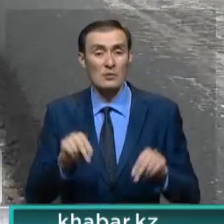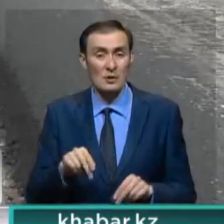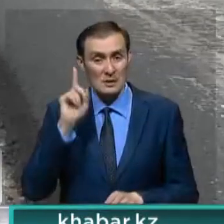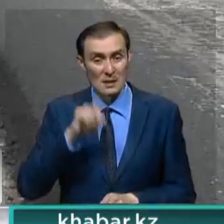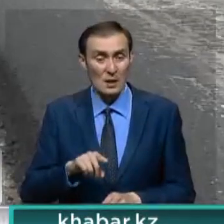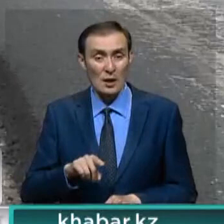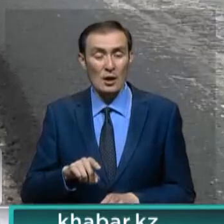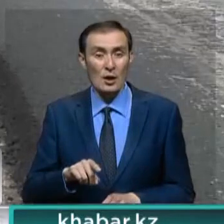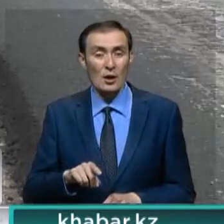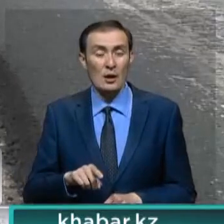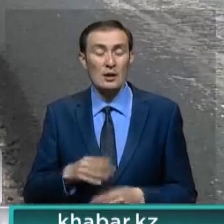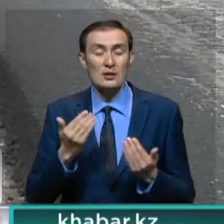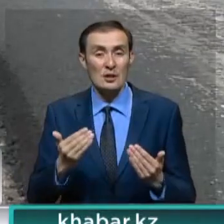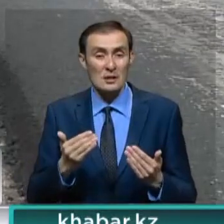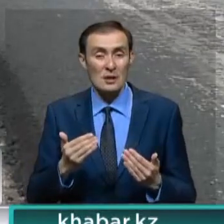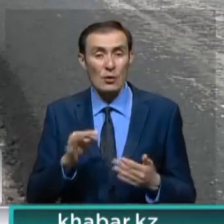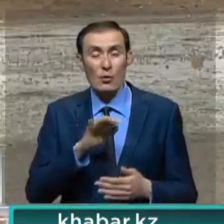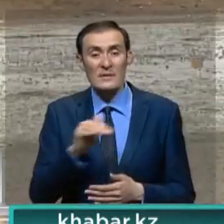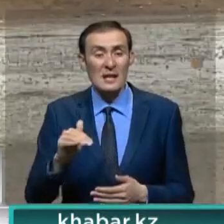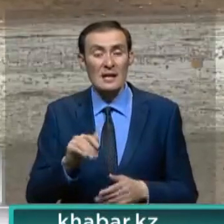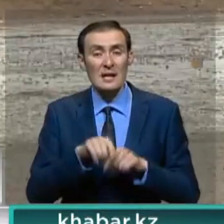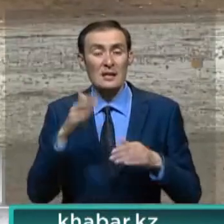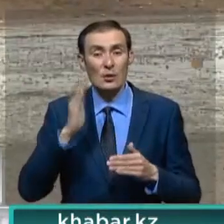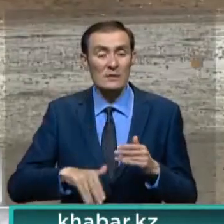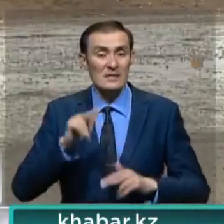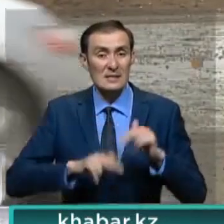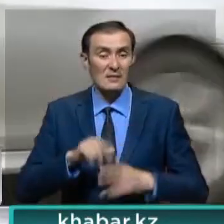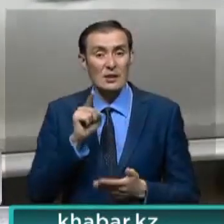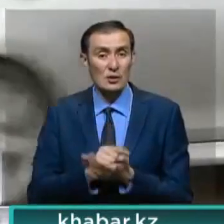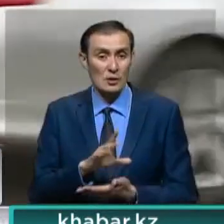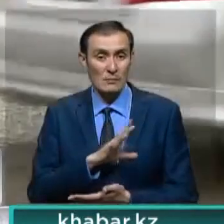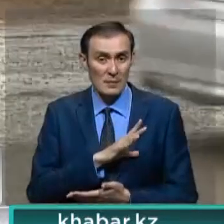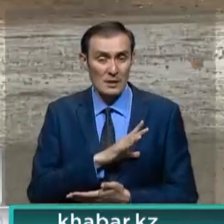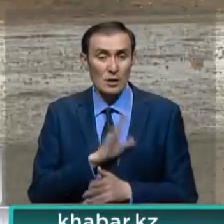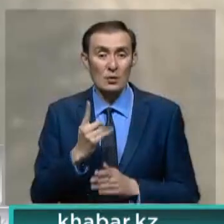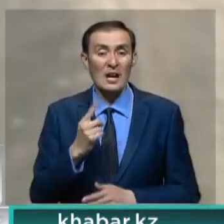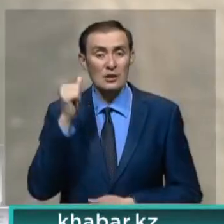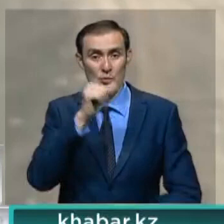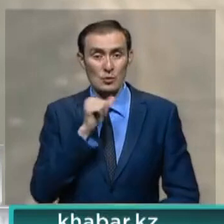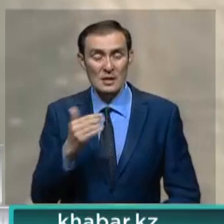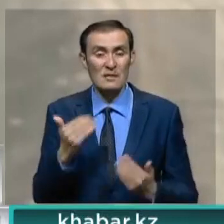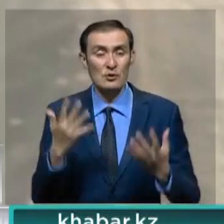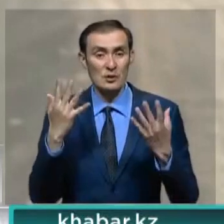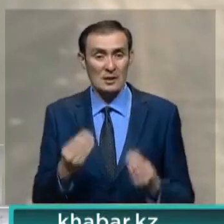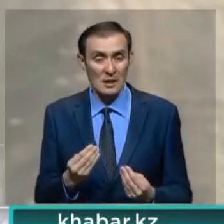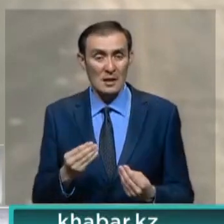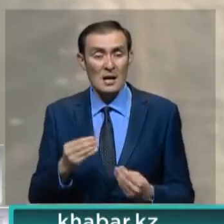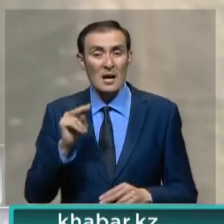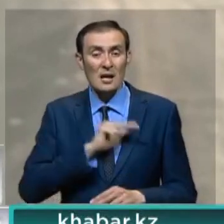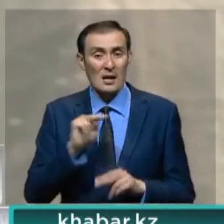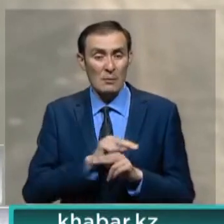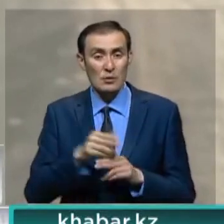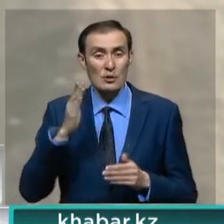сдать дорогу досрочно. Сегодня до официальной даты окончания строительства остался всего год. На сегодняшний день работы завершены